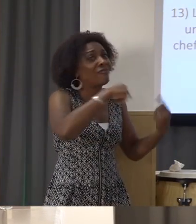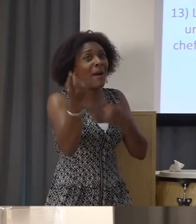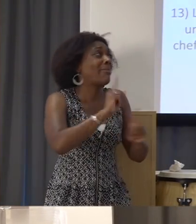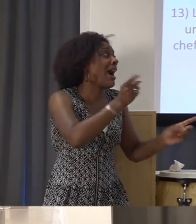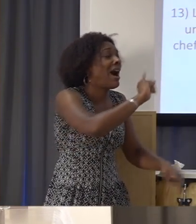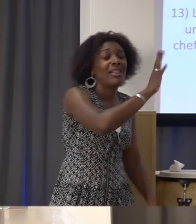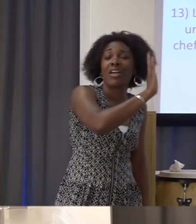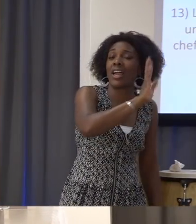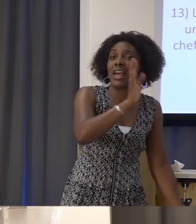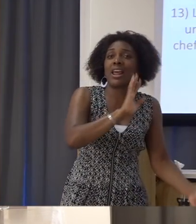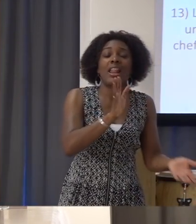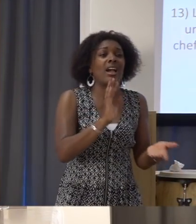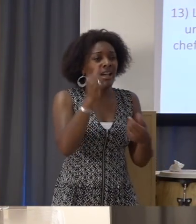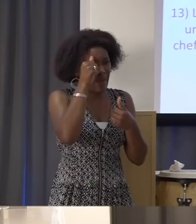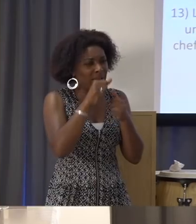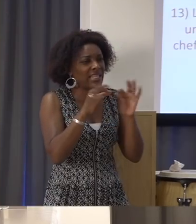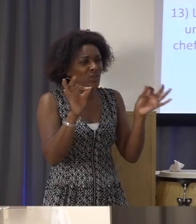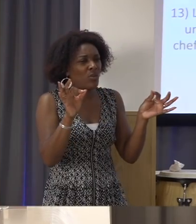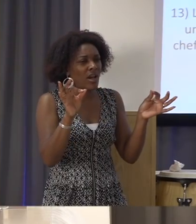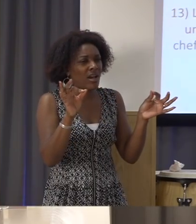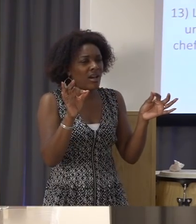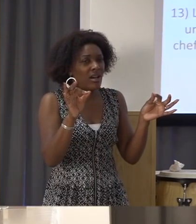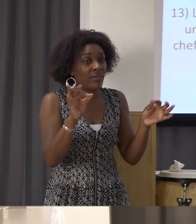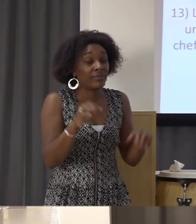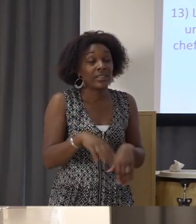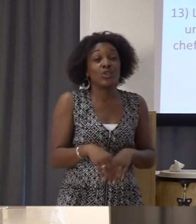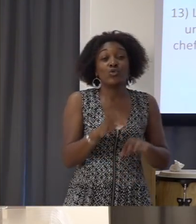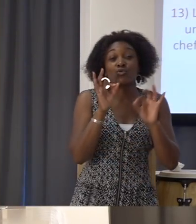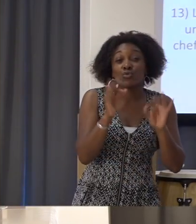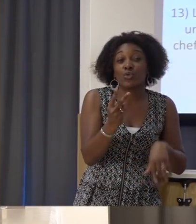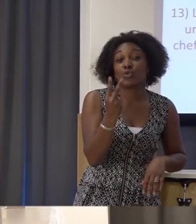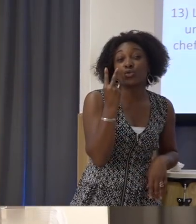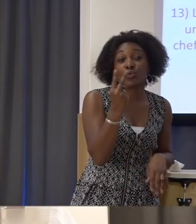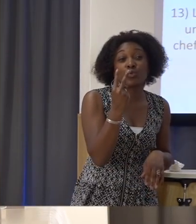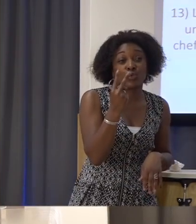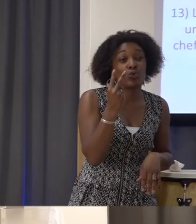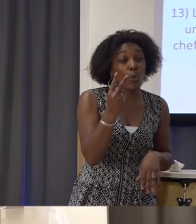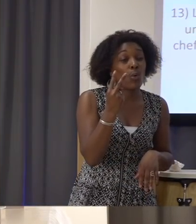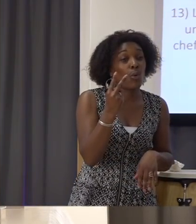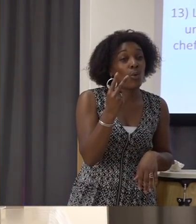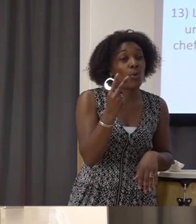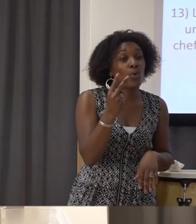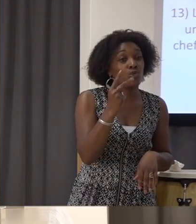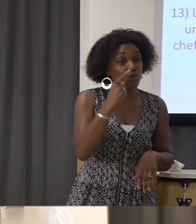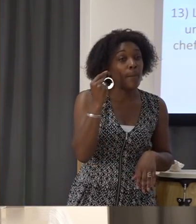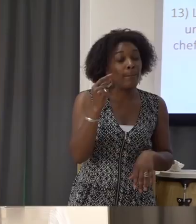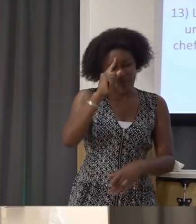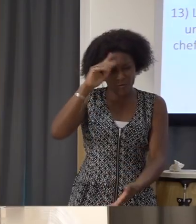comme ça. Il y a seulement 2 parmi eux qui ont exercé leur